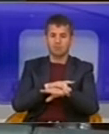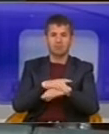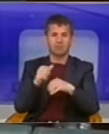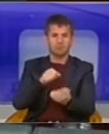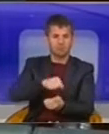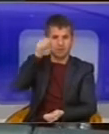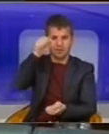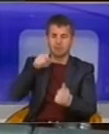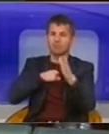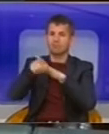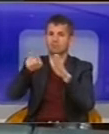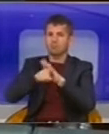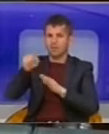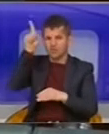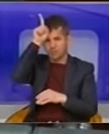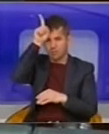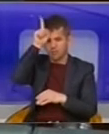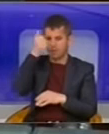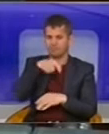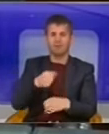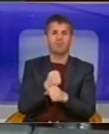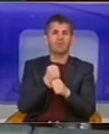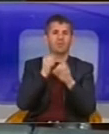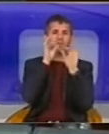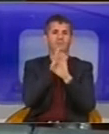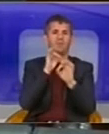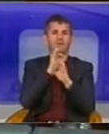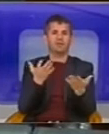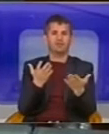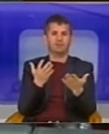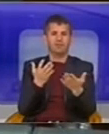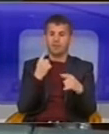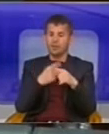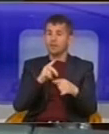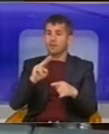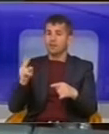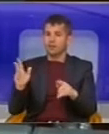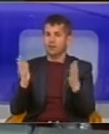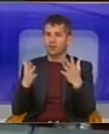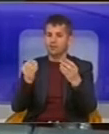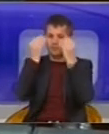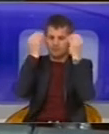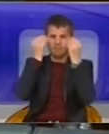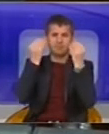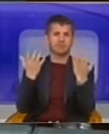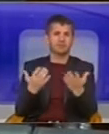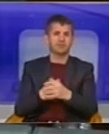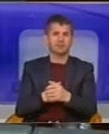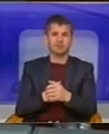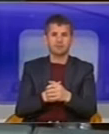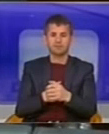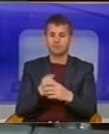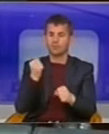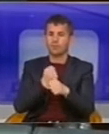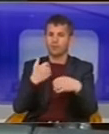në Gjermani pasi që këtu nuk gjejnë punë. As profile tjera nuk mund të gjejnë punë lehtë. Të